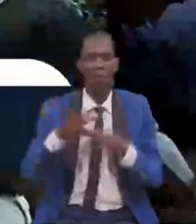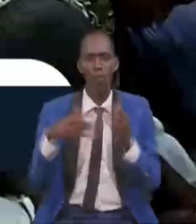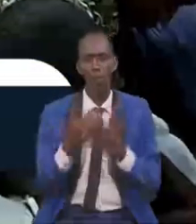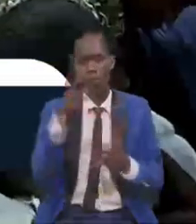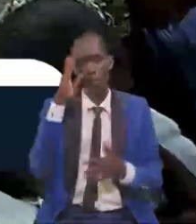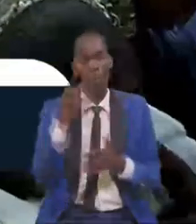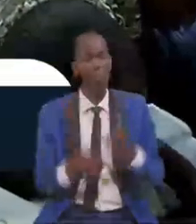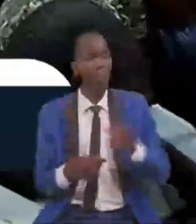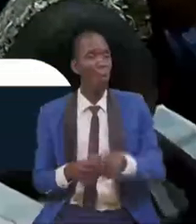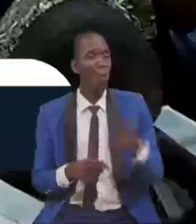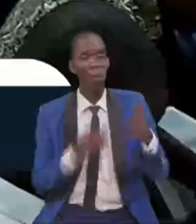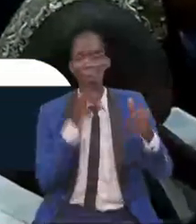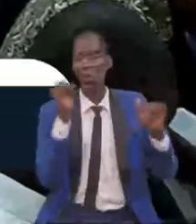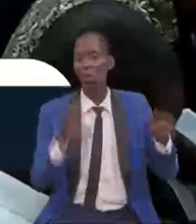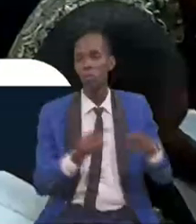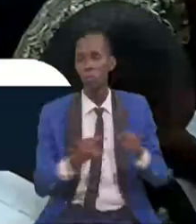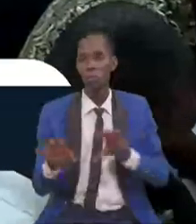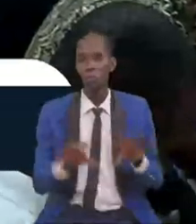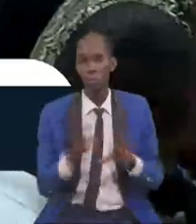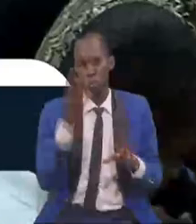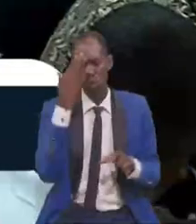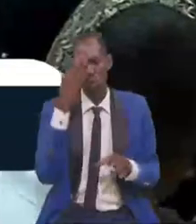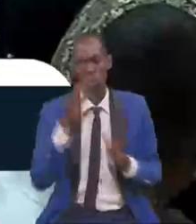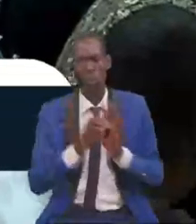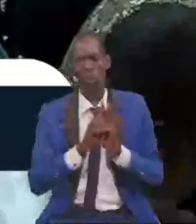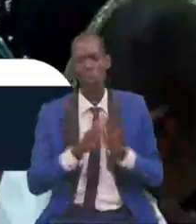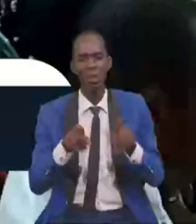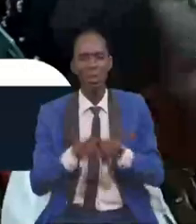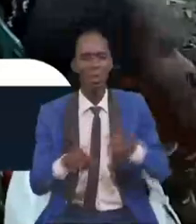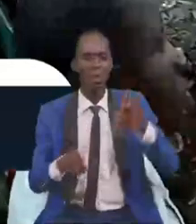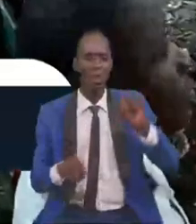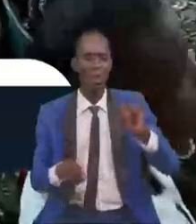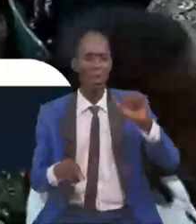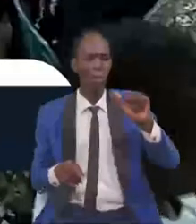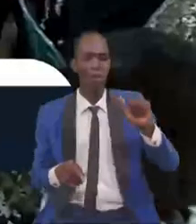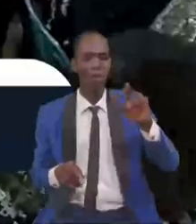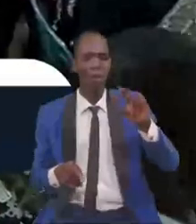que les autres n'étaient pas en mesure de faire. Voici Saul.